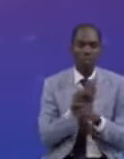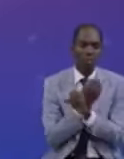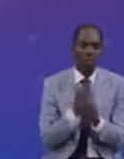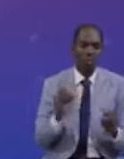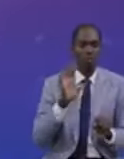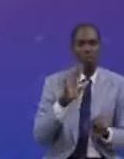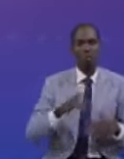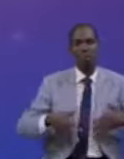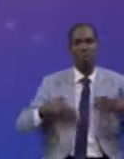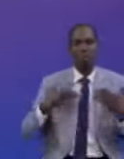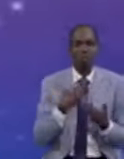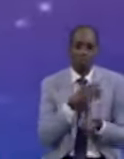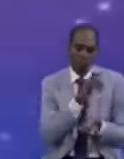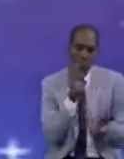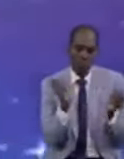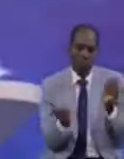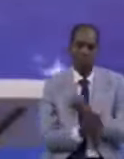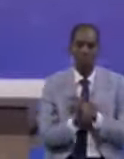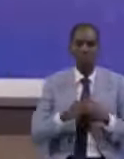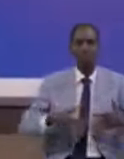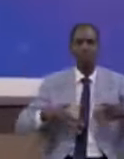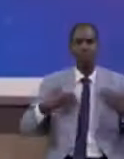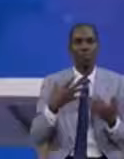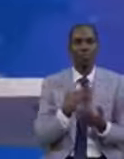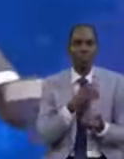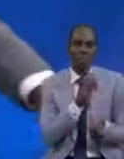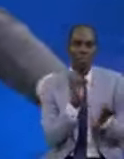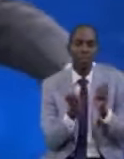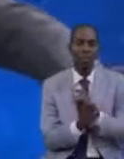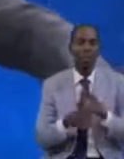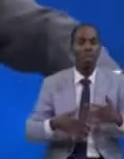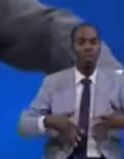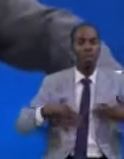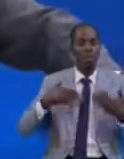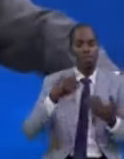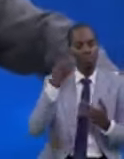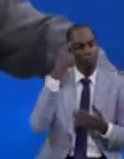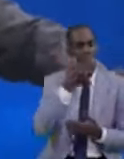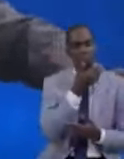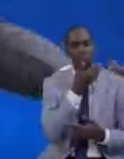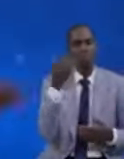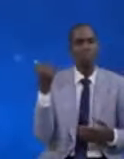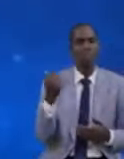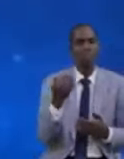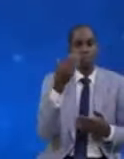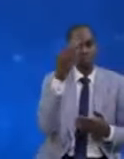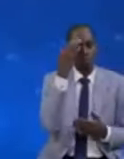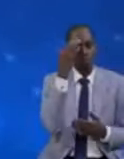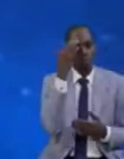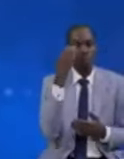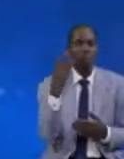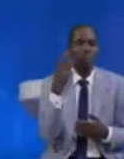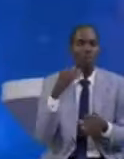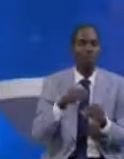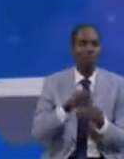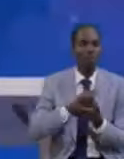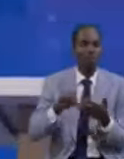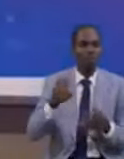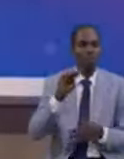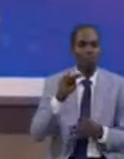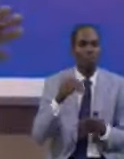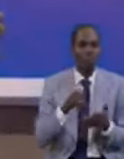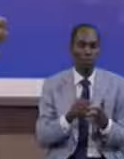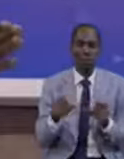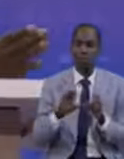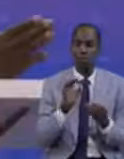elle change ta vie etelle transforme ta vie vous savez ce qu'il fait plus verset 14 verset 14